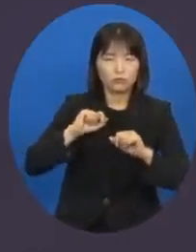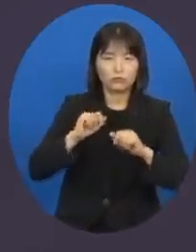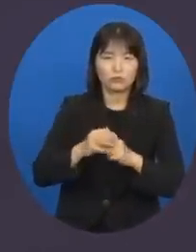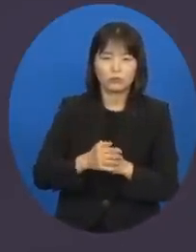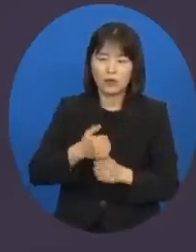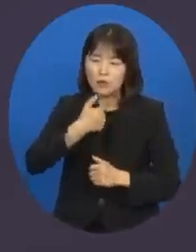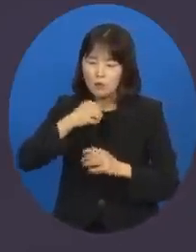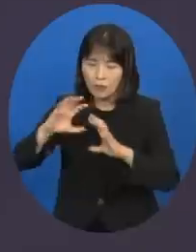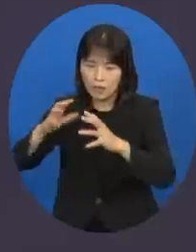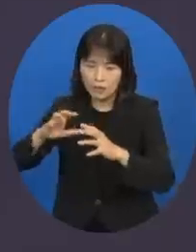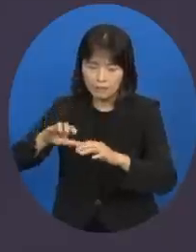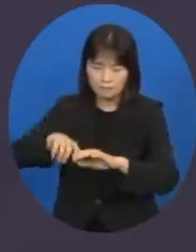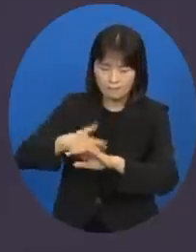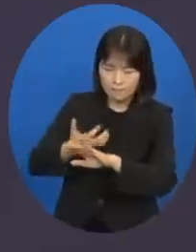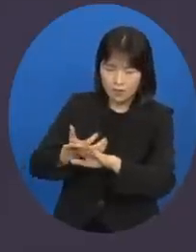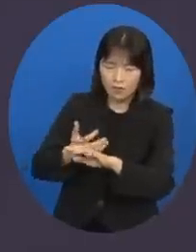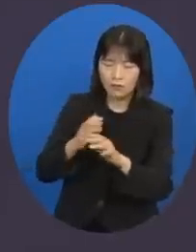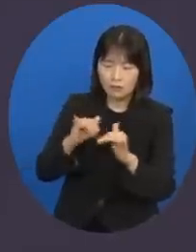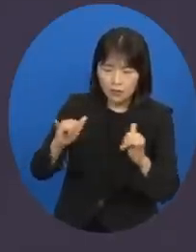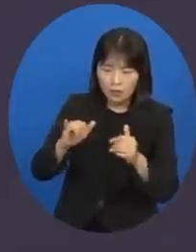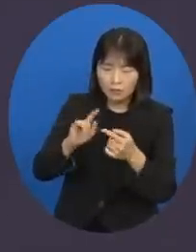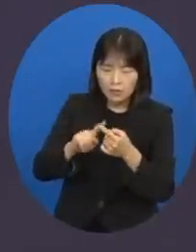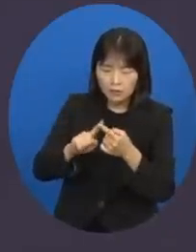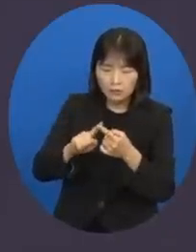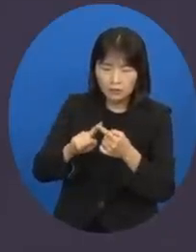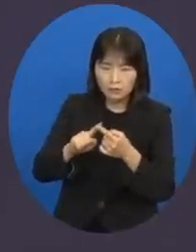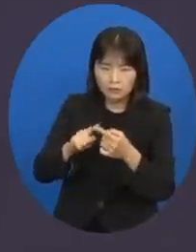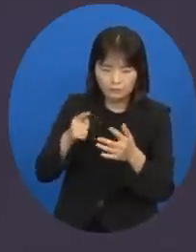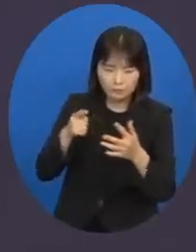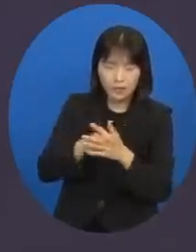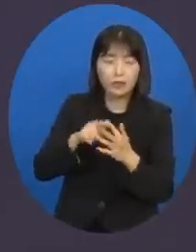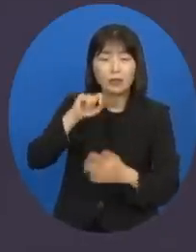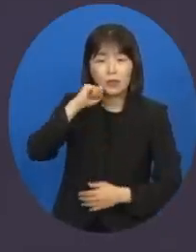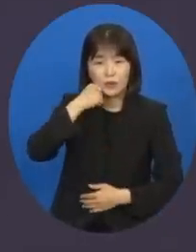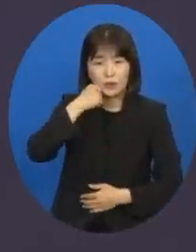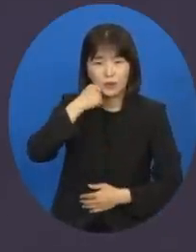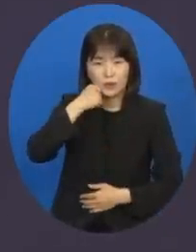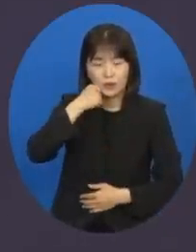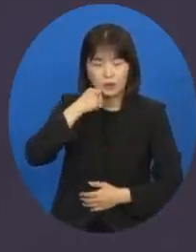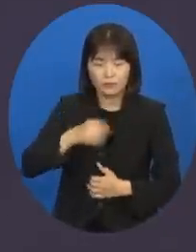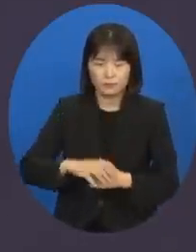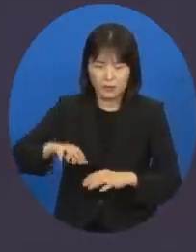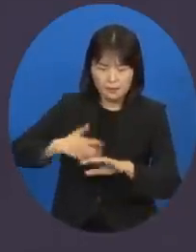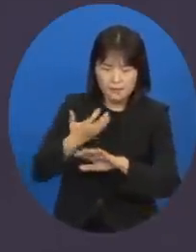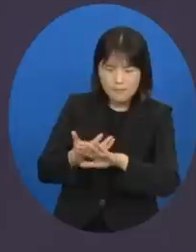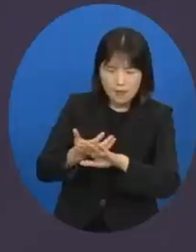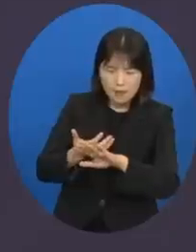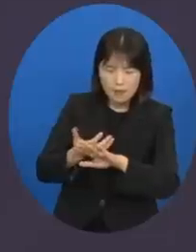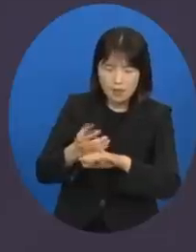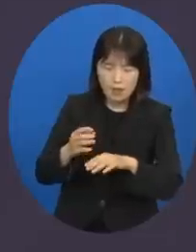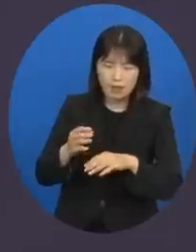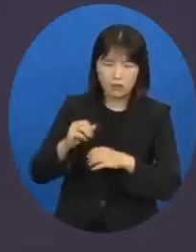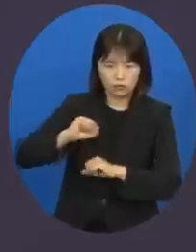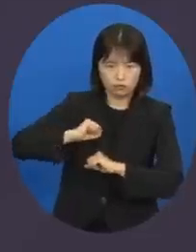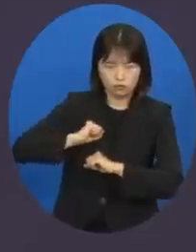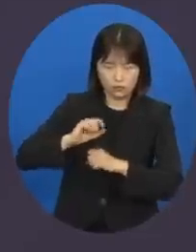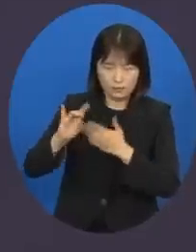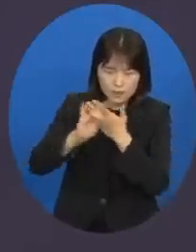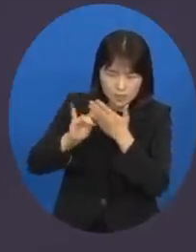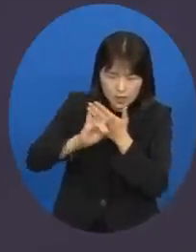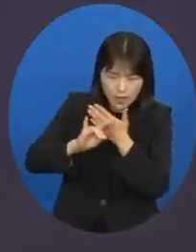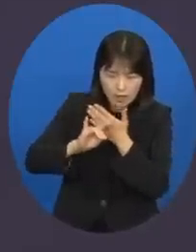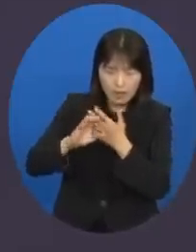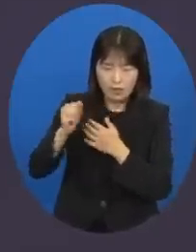사람들이었는지 아닌지는 정확히 알 수는 없어요. 그것을 빙자해서 사람들을 습격해서 사람을 죽였는지